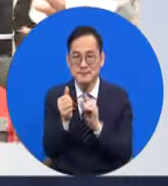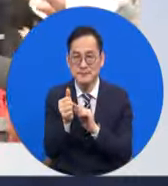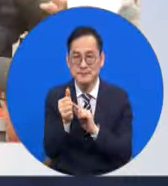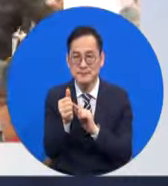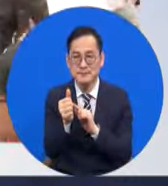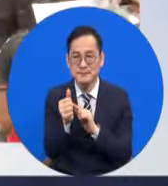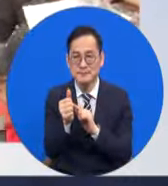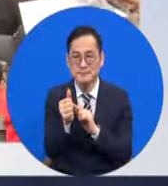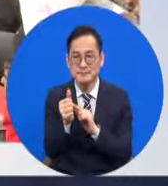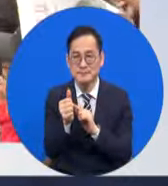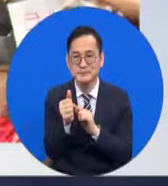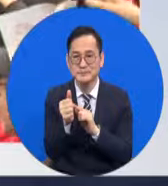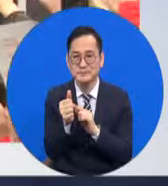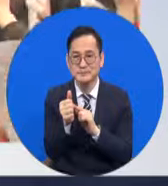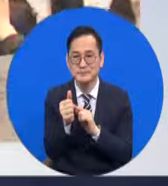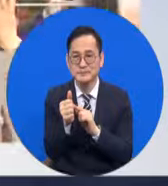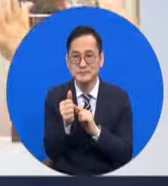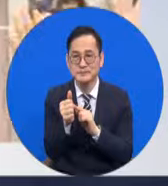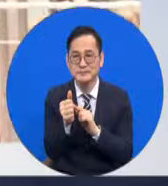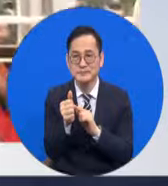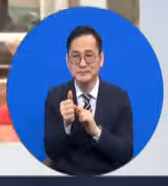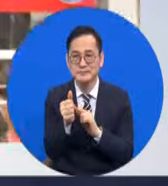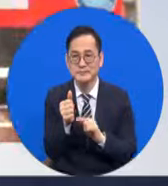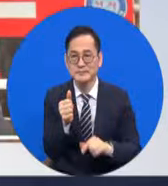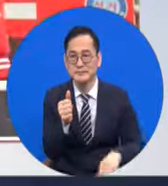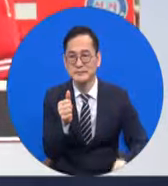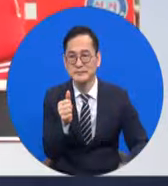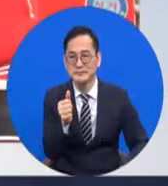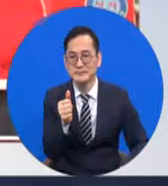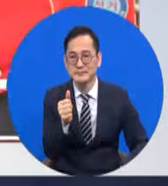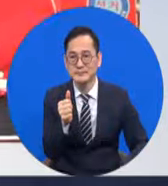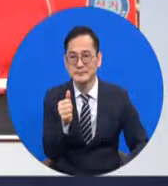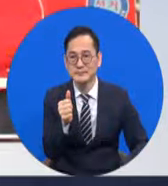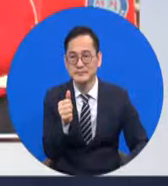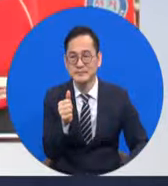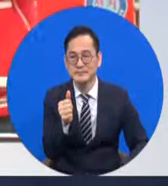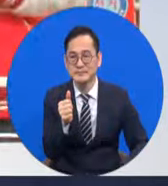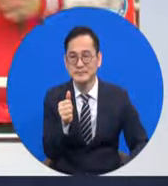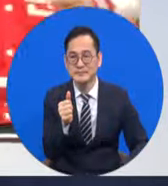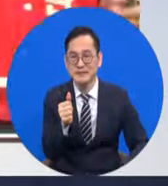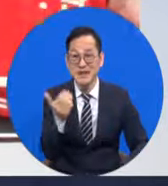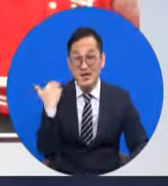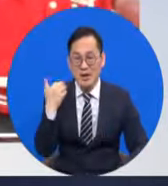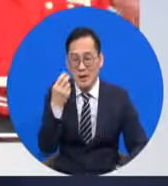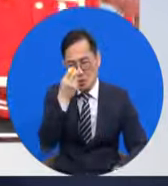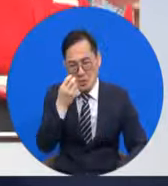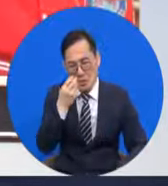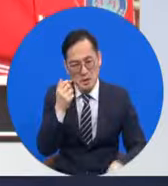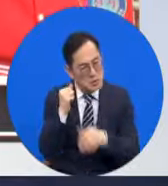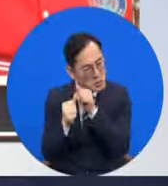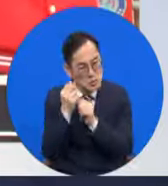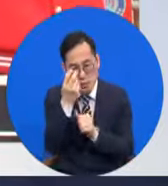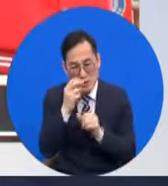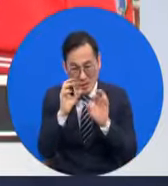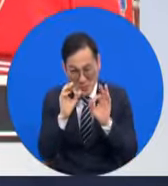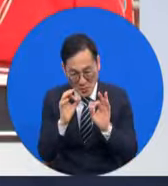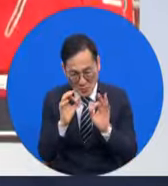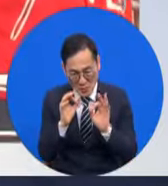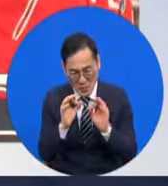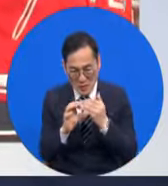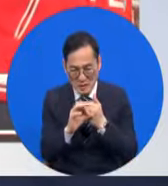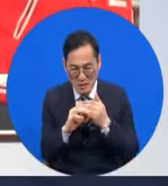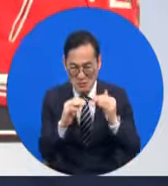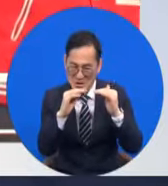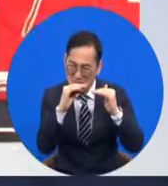봤을 때는 거의 비등비등했는데 조금 뭐 앞서거니 뒤서거니 했었단 말이에요. 그런데 마침내 이제 골든 크로스를 갖다가